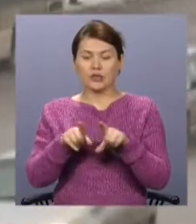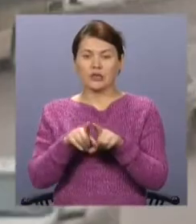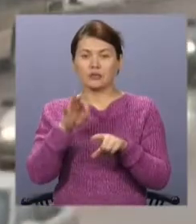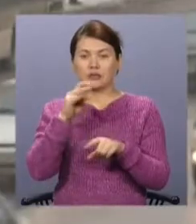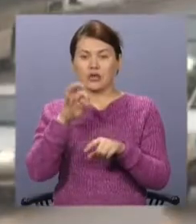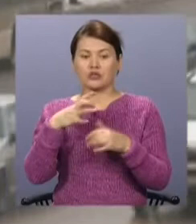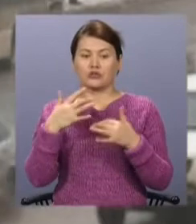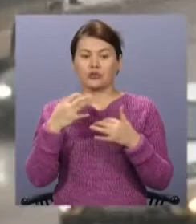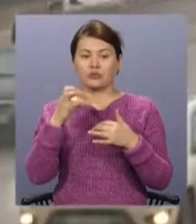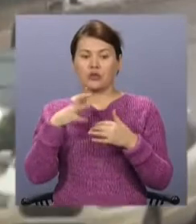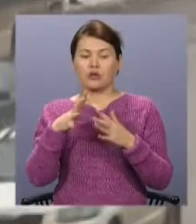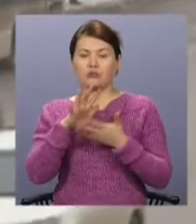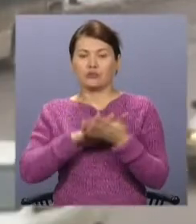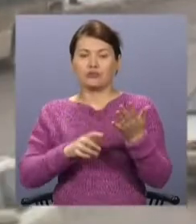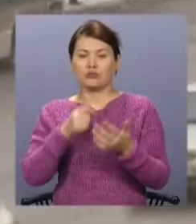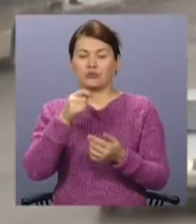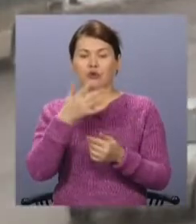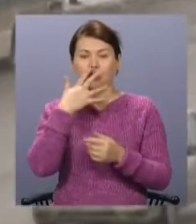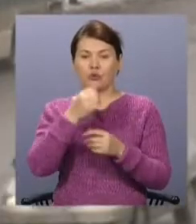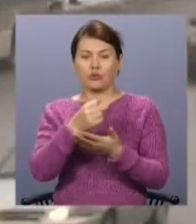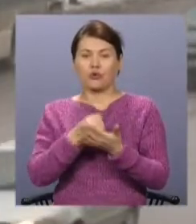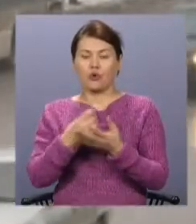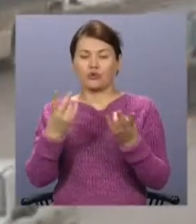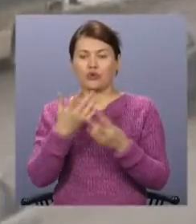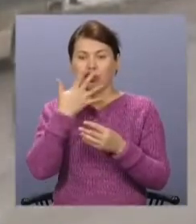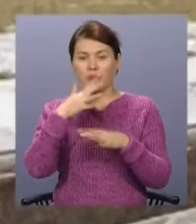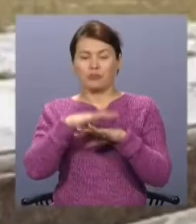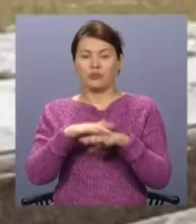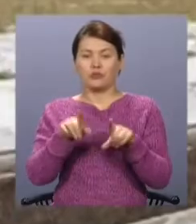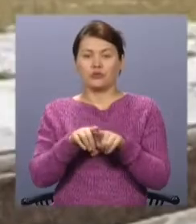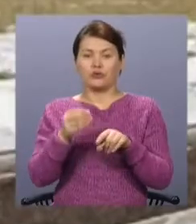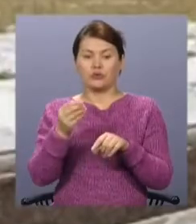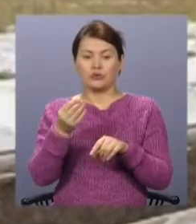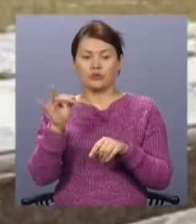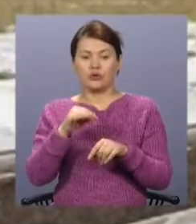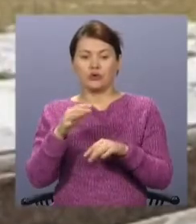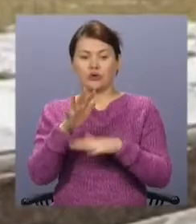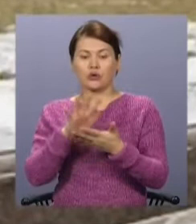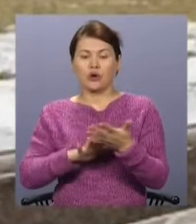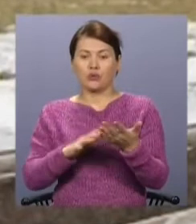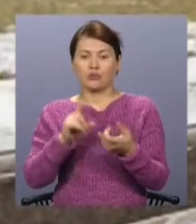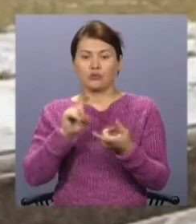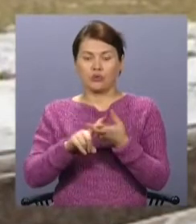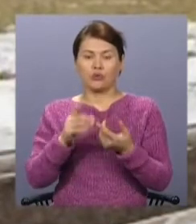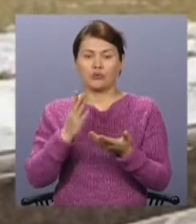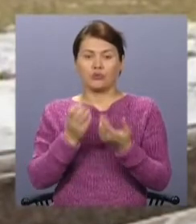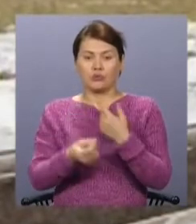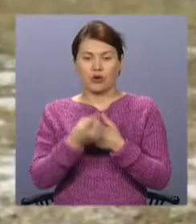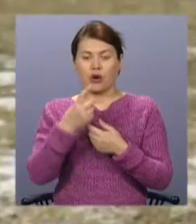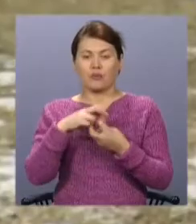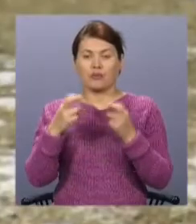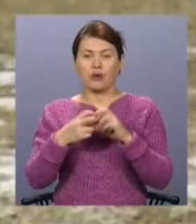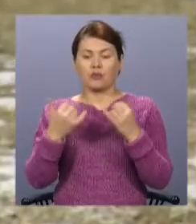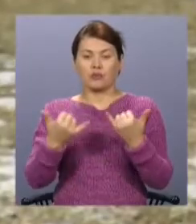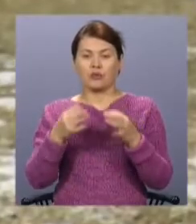арбитражды трибуналға шағымданған. Ұлттық қорға тиесілі шетелдік банктегі қаржы сол шағым негізінде бұғатталып отыр. Бүгін осы мәселе